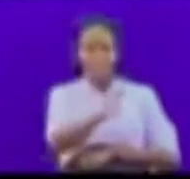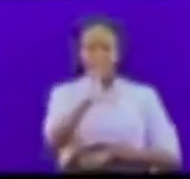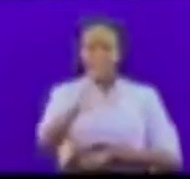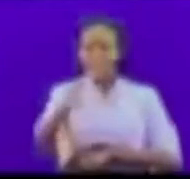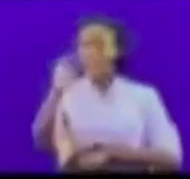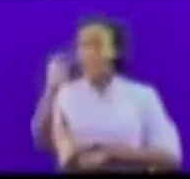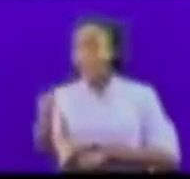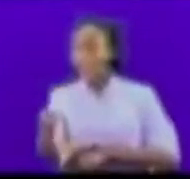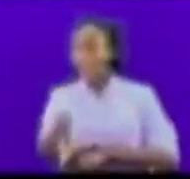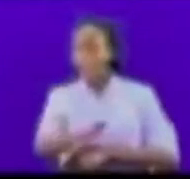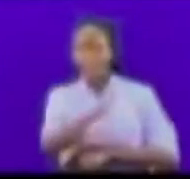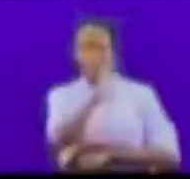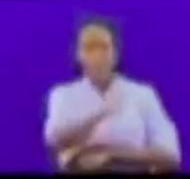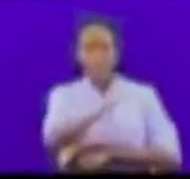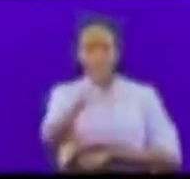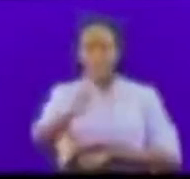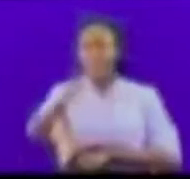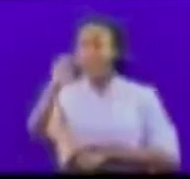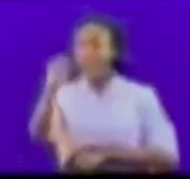Asante sana.